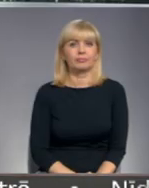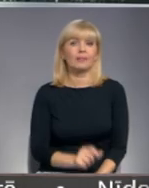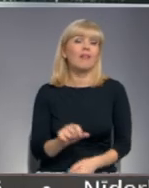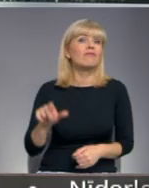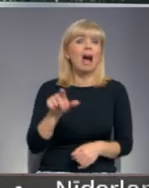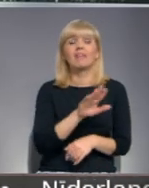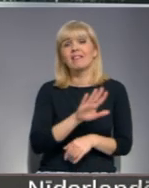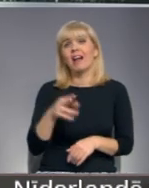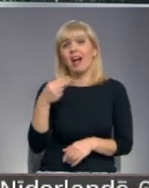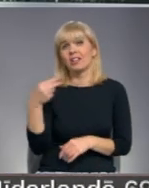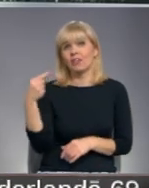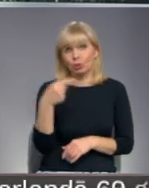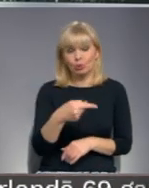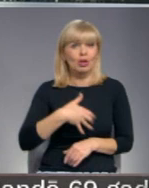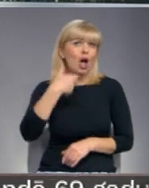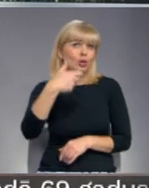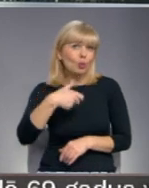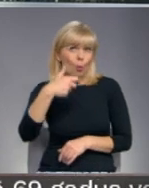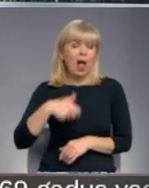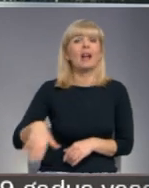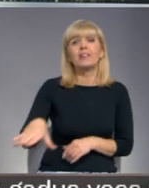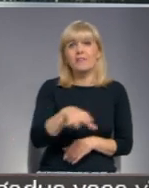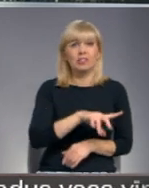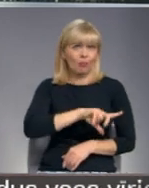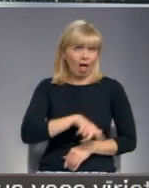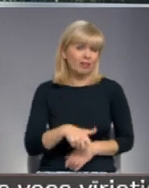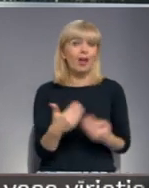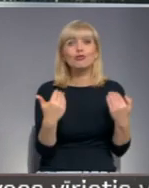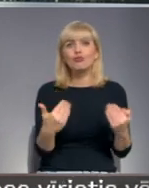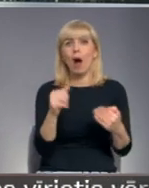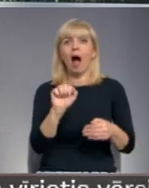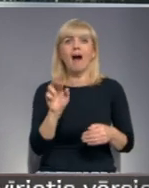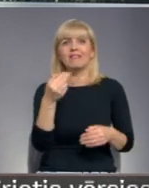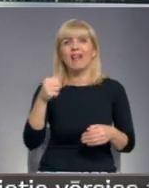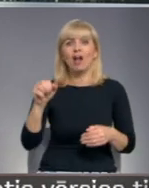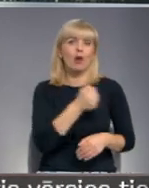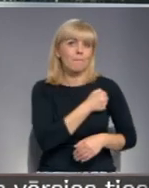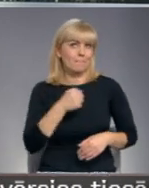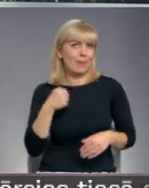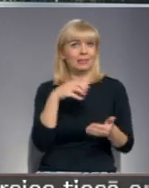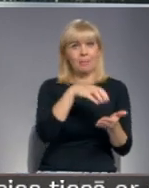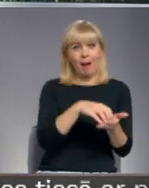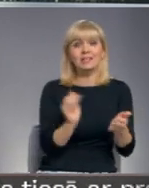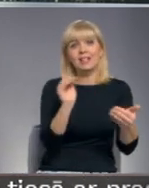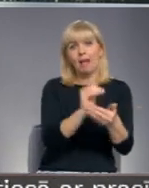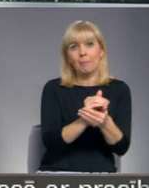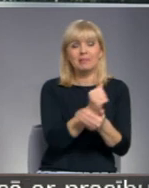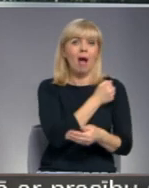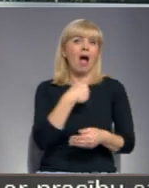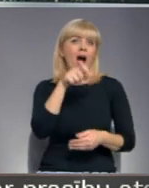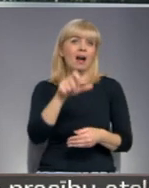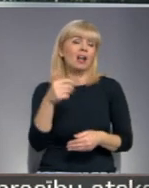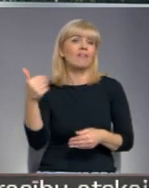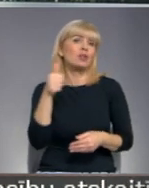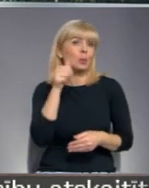Vairāk nekā 2000 skolēnu no visas Latvijas šodien Ādažu militārajā bāzē iepazinās ar karavīru ikdienu. Skolu audzēkņiem